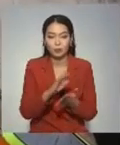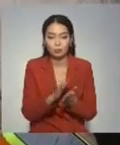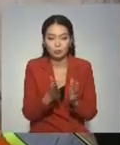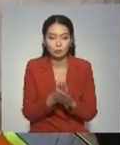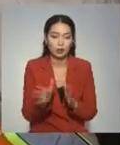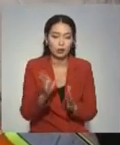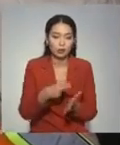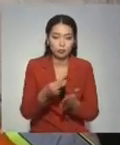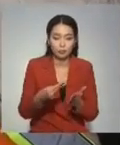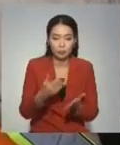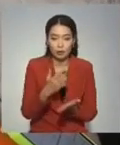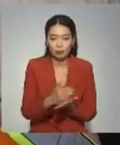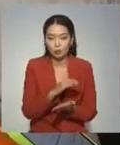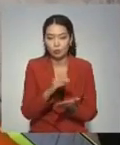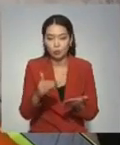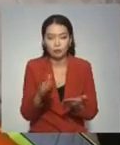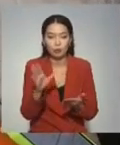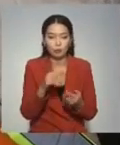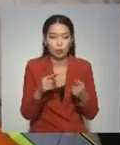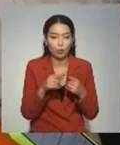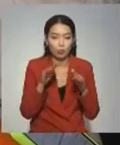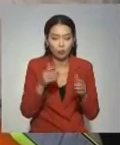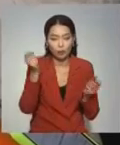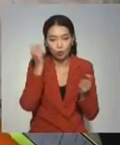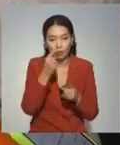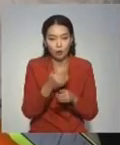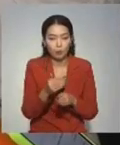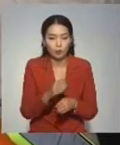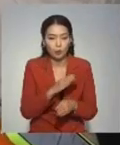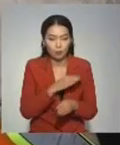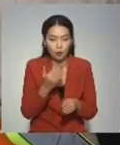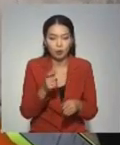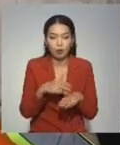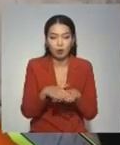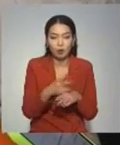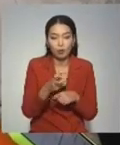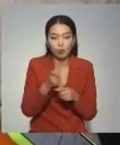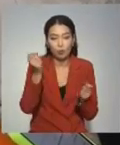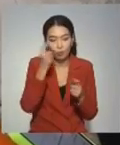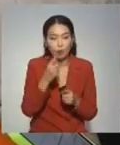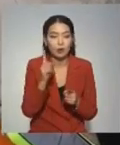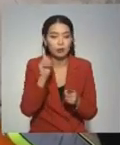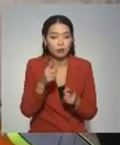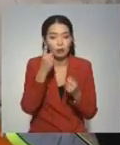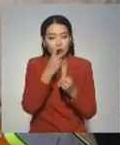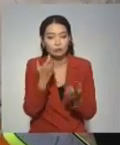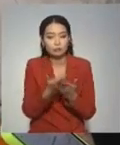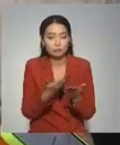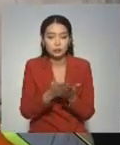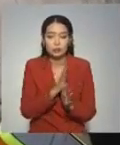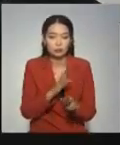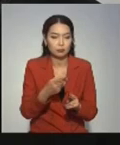бар. Бейресми ақпараттан істің жабылғанын біліп отырмыз. Тергеуші қаулы туралы түсіндірмек түгілі хабарламада жібермеді. Бұл қаулымен